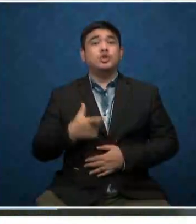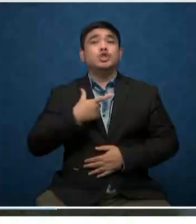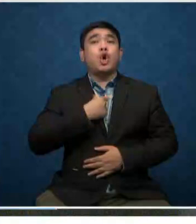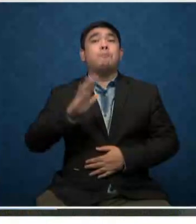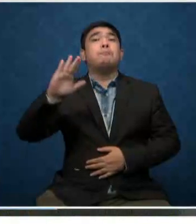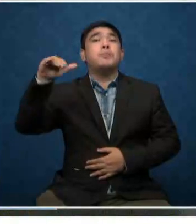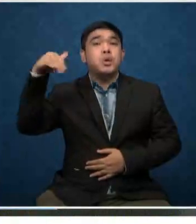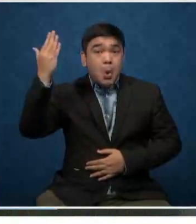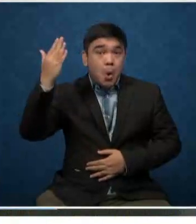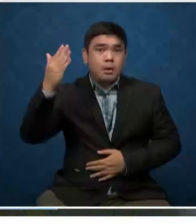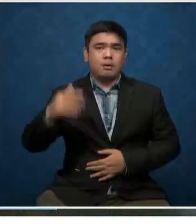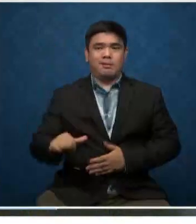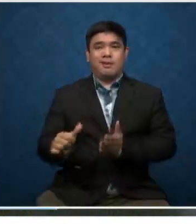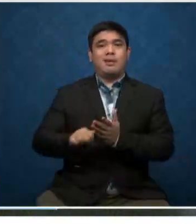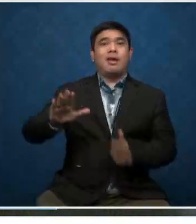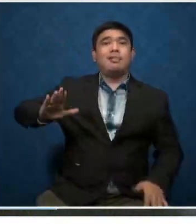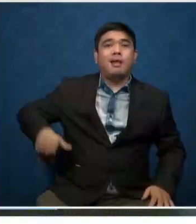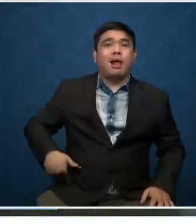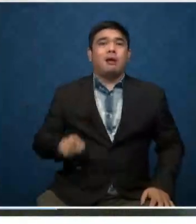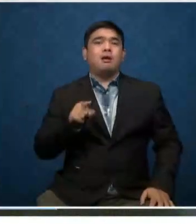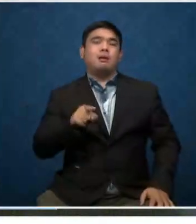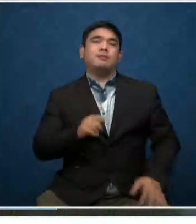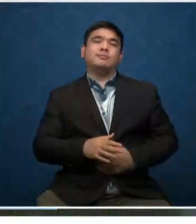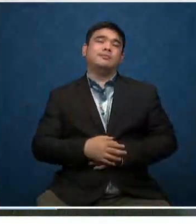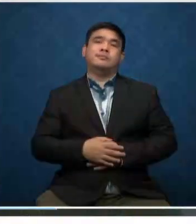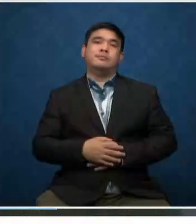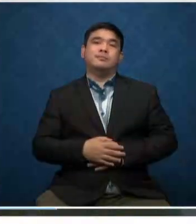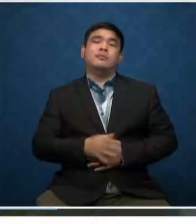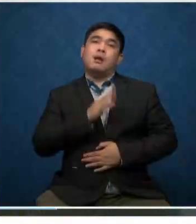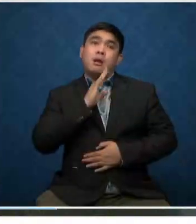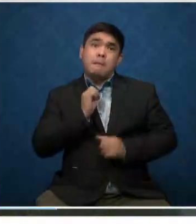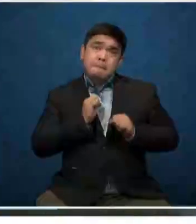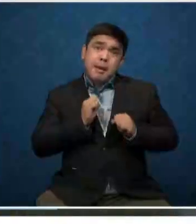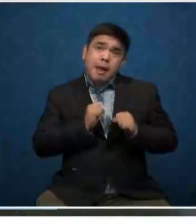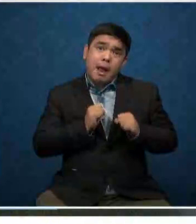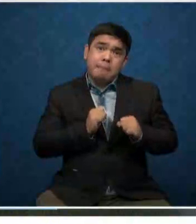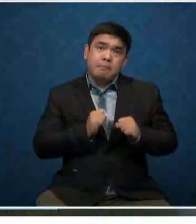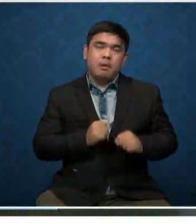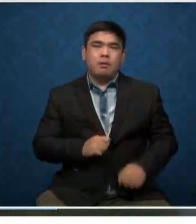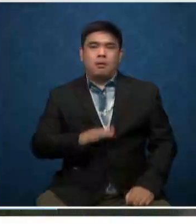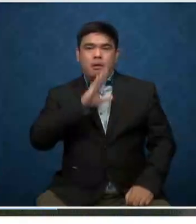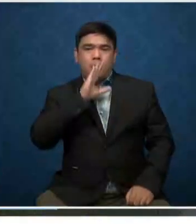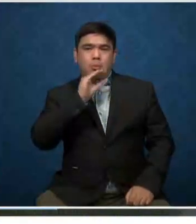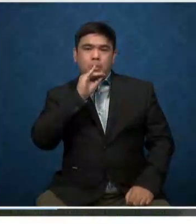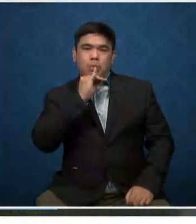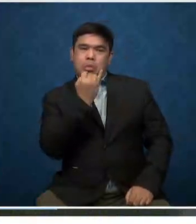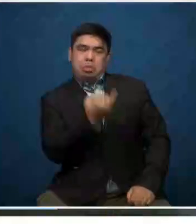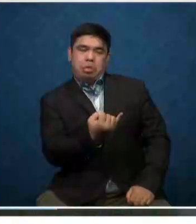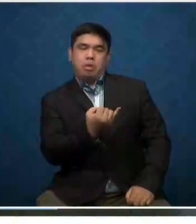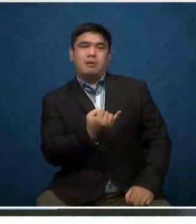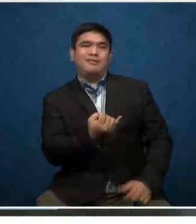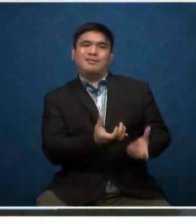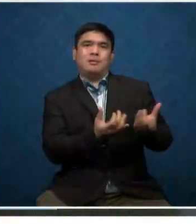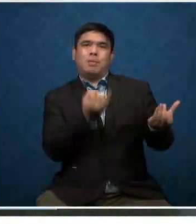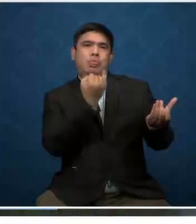แล้วค่อยไปแก้ไขทีหลังมีความพยายามที่อภิปรายด้อยค่ารัฐธรรมนูญ